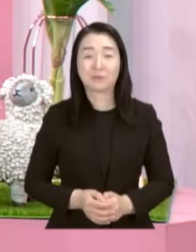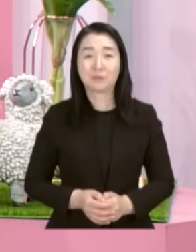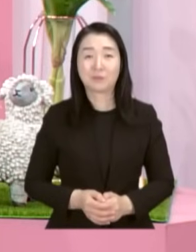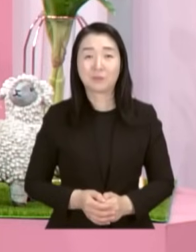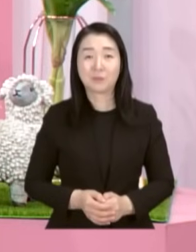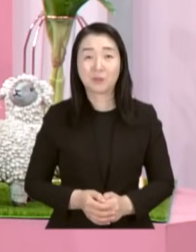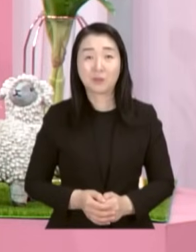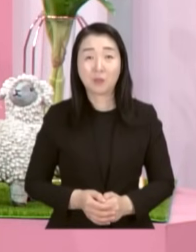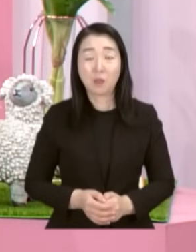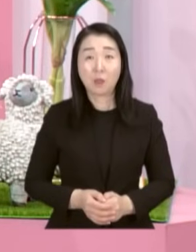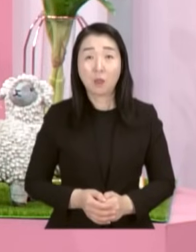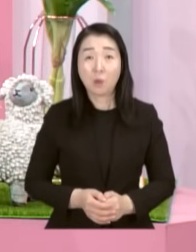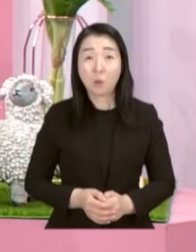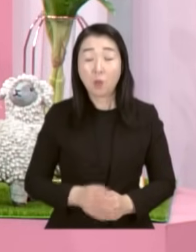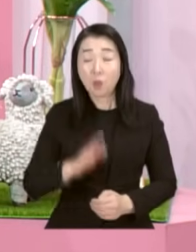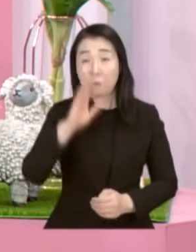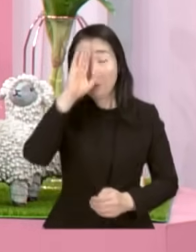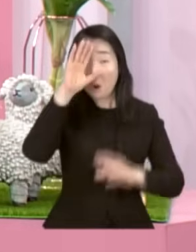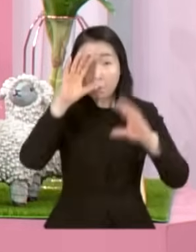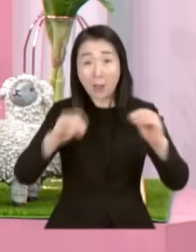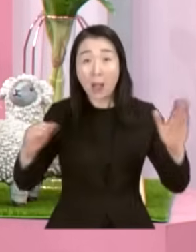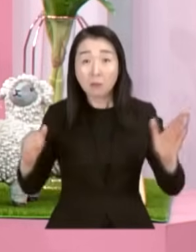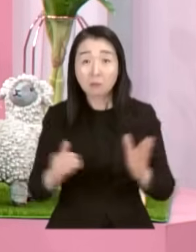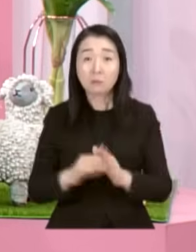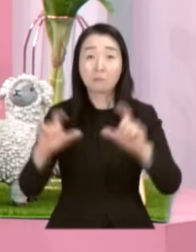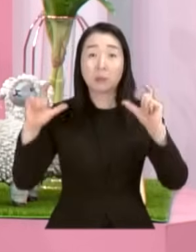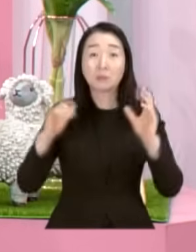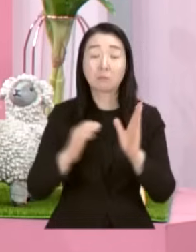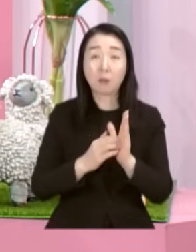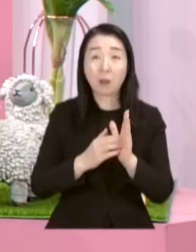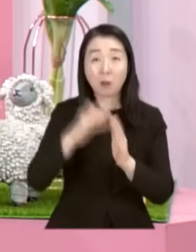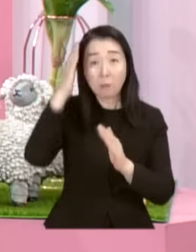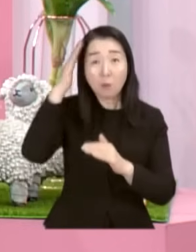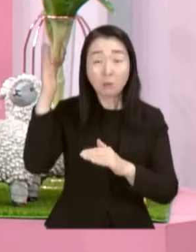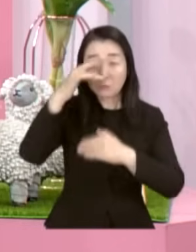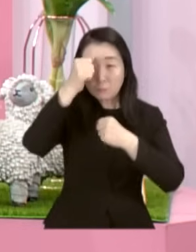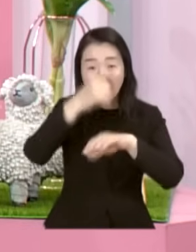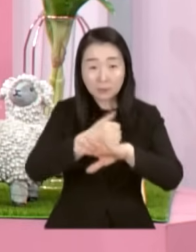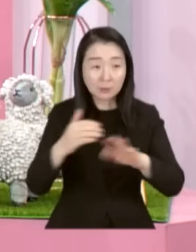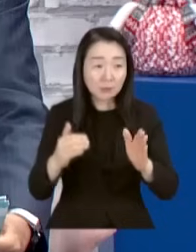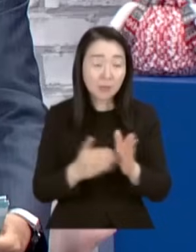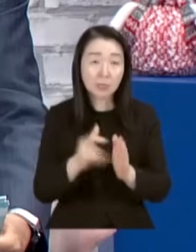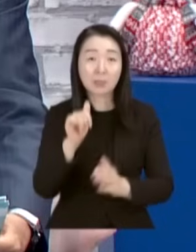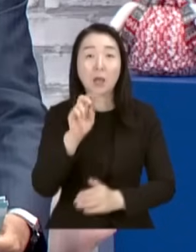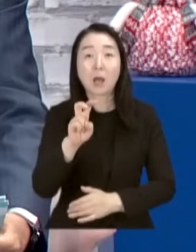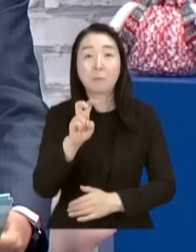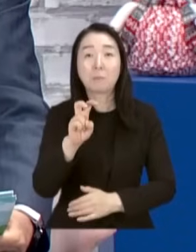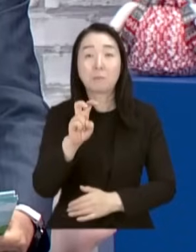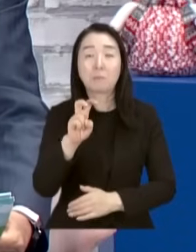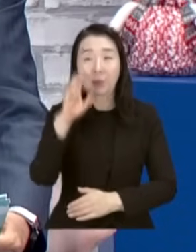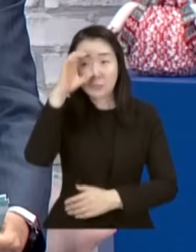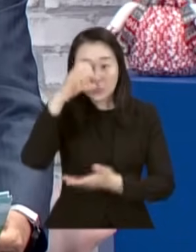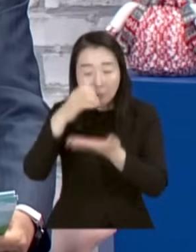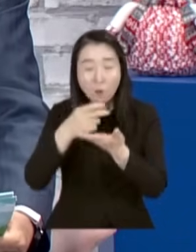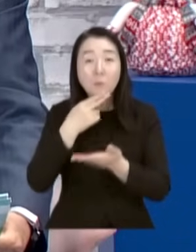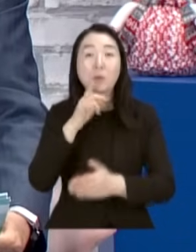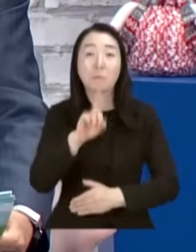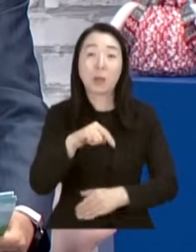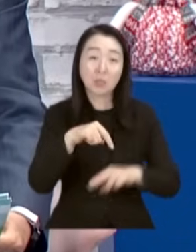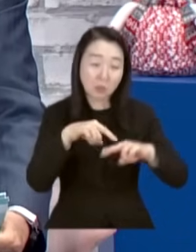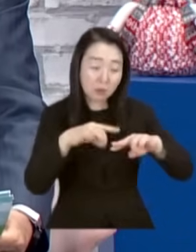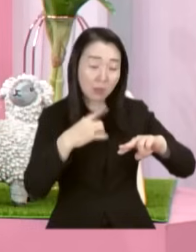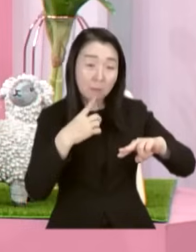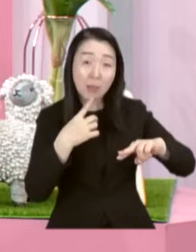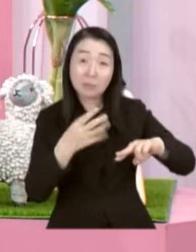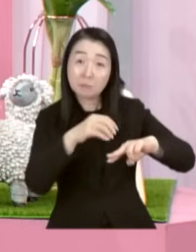항암치료를 안 해도 된다 판정을 받았어요. 어? 왜? 머리끝부터 발끝까지 암세포가 전혀 없다는 게 발견됐어요. 거기에만